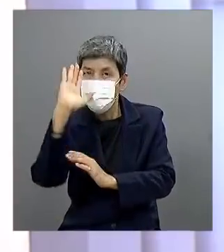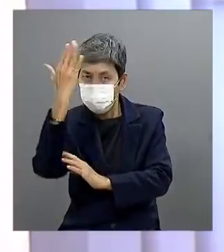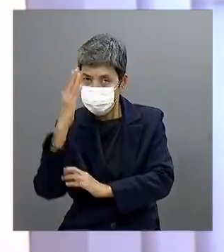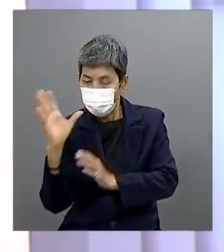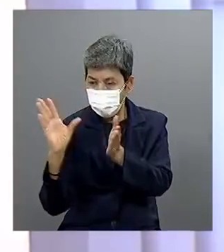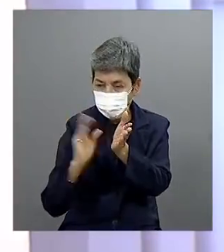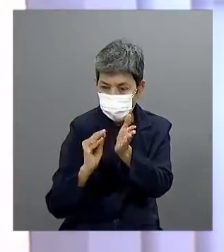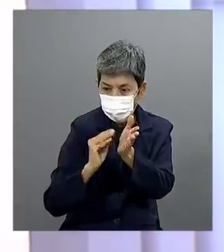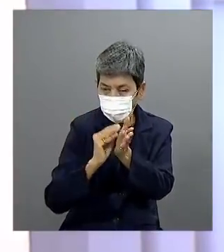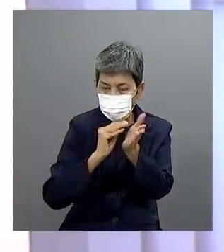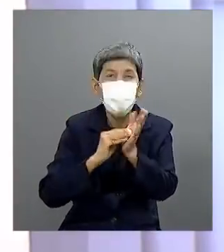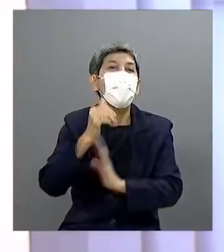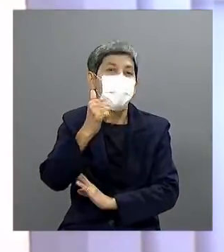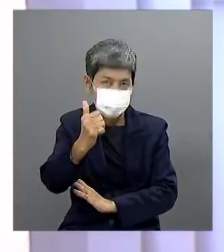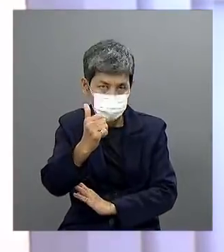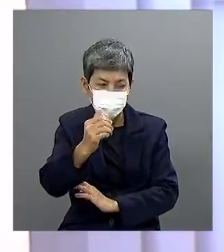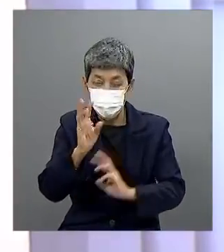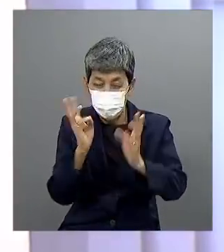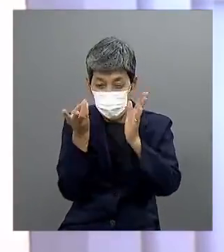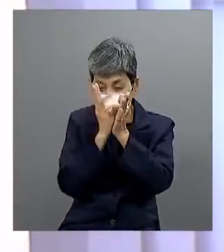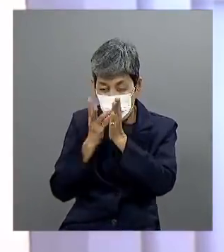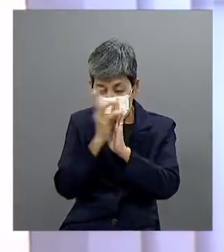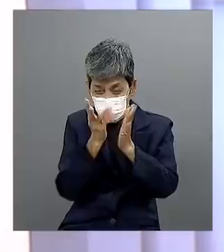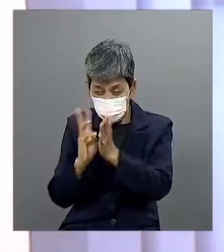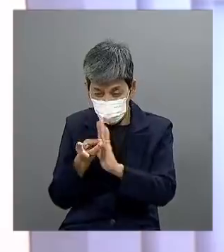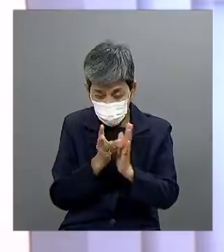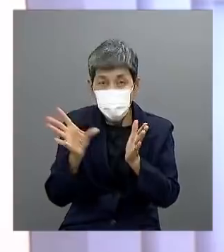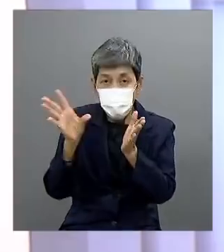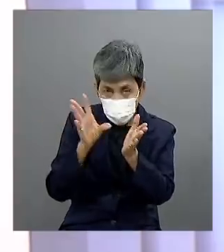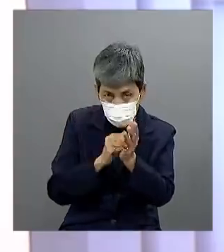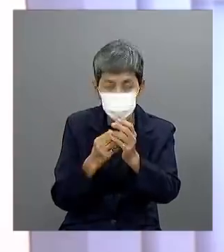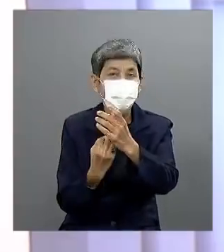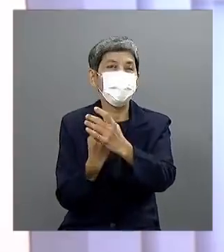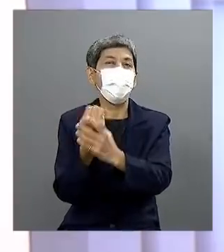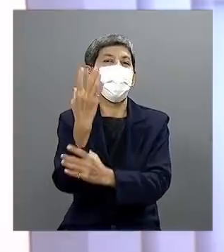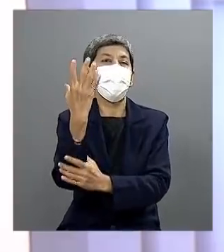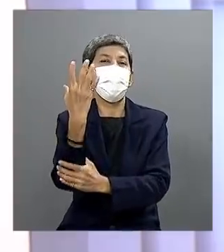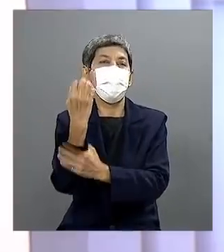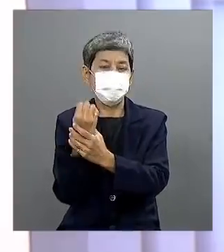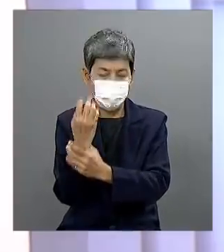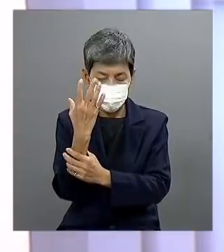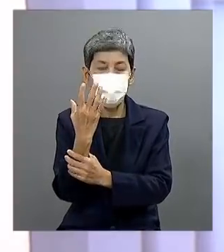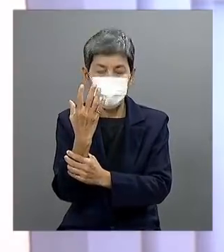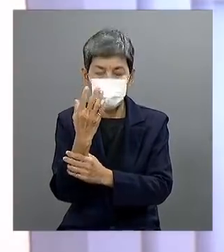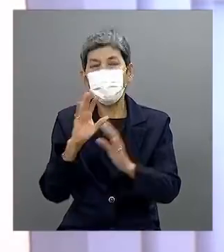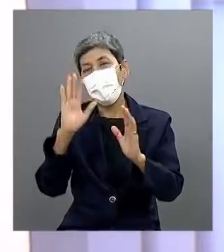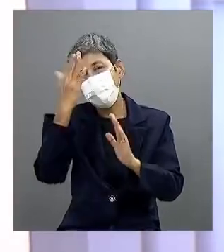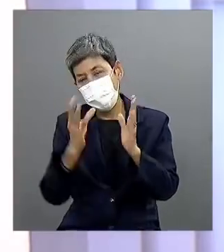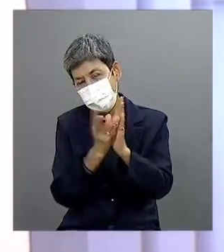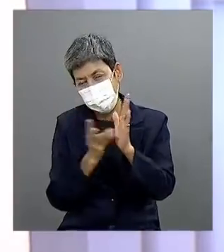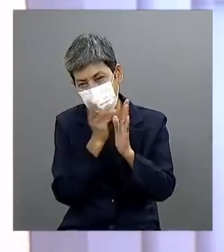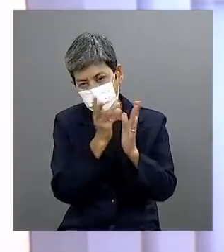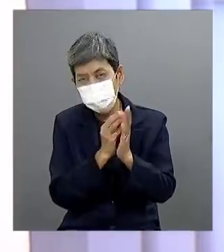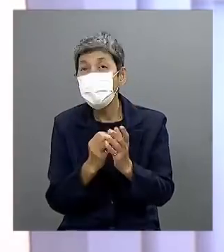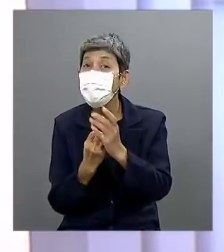ดีนะคะฝุ่นละอองที่ลอยอยู่บนอากาศเนี่ยก็จะมานะคะตกค้างอยู่ในเรื่องบนผิวใบของต้นไม ้ อย่างพืชตระกูลสนเนี่ย